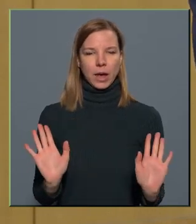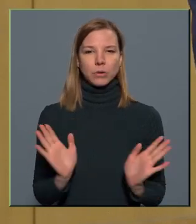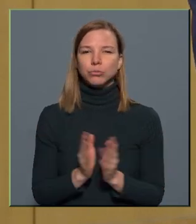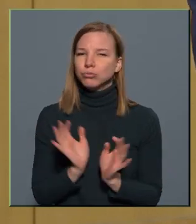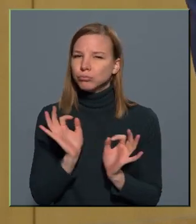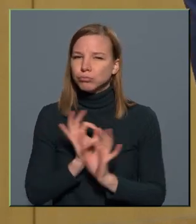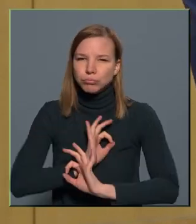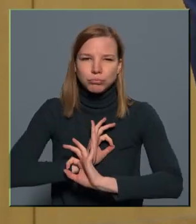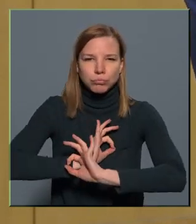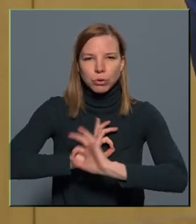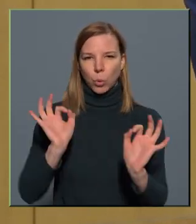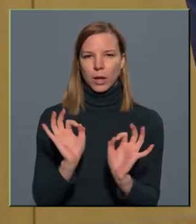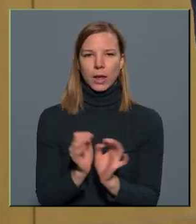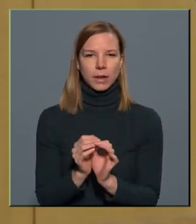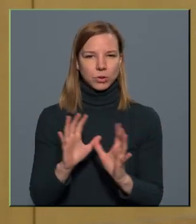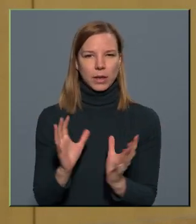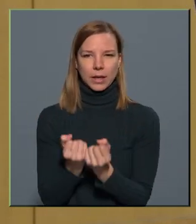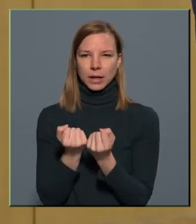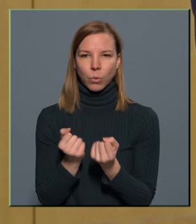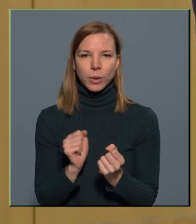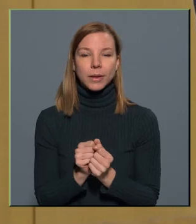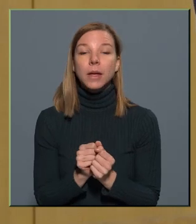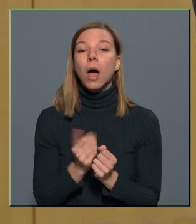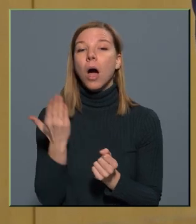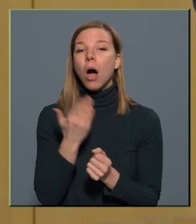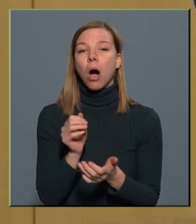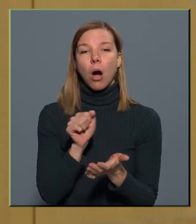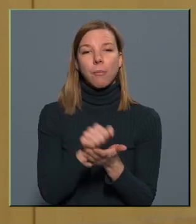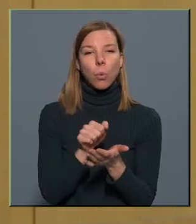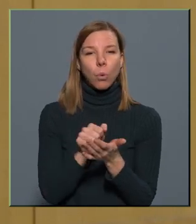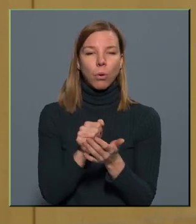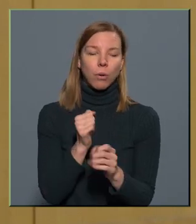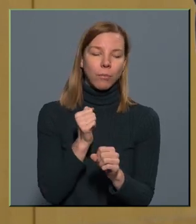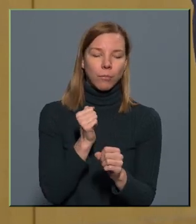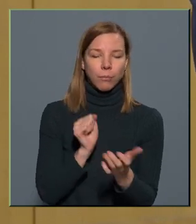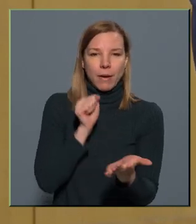tökéleteset létrehoznunk. Ha beletettük azt a munkát becsülettel,